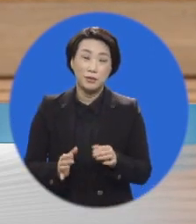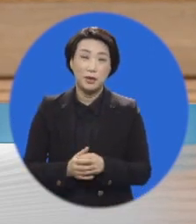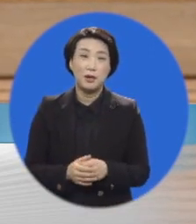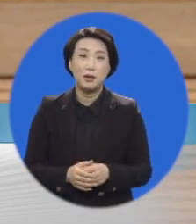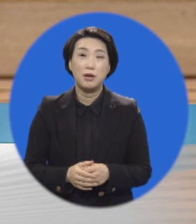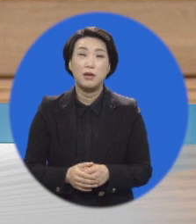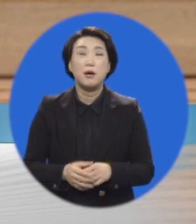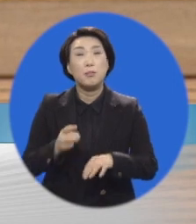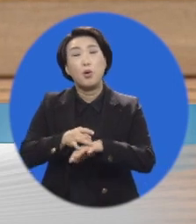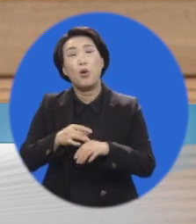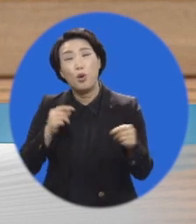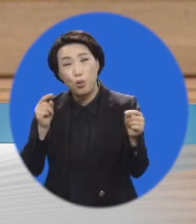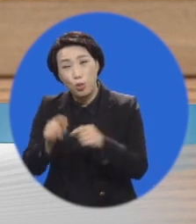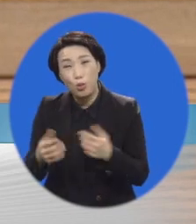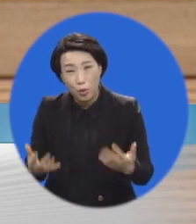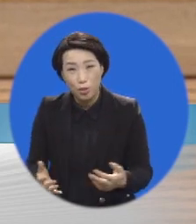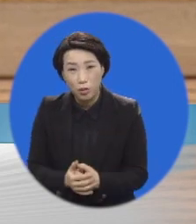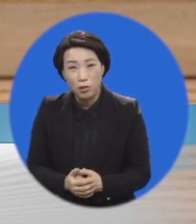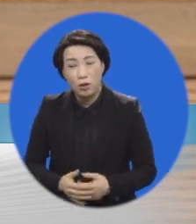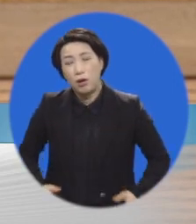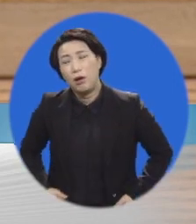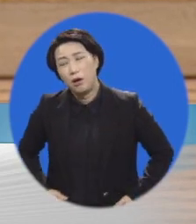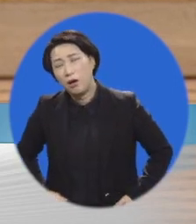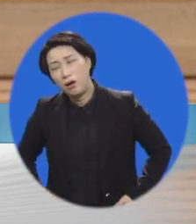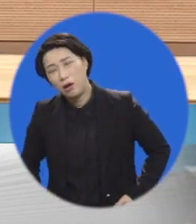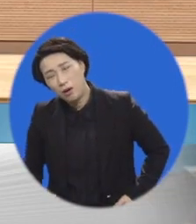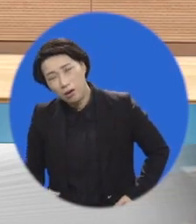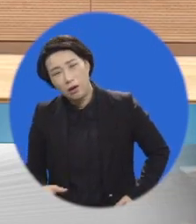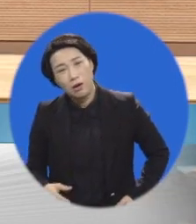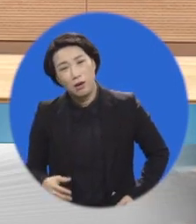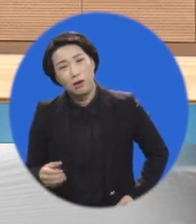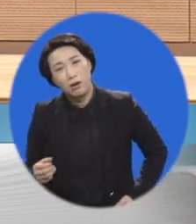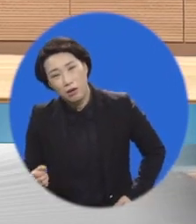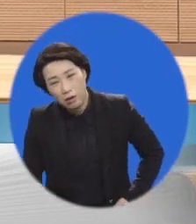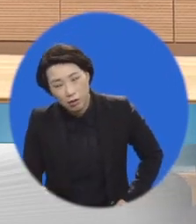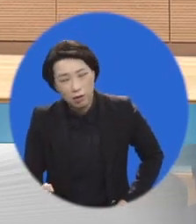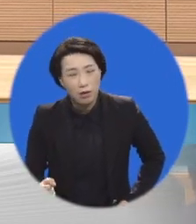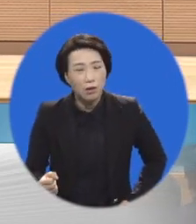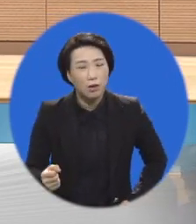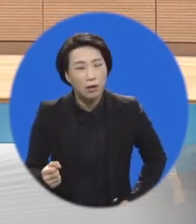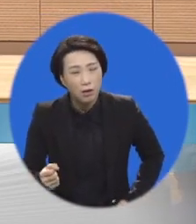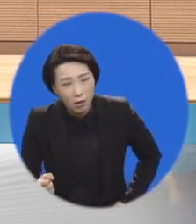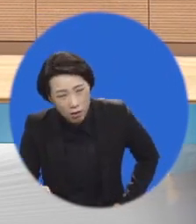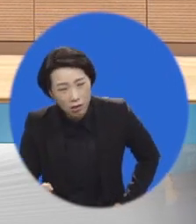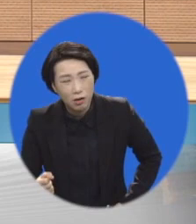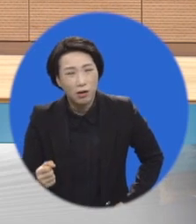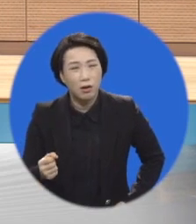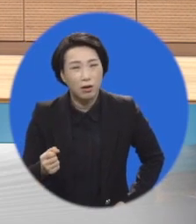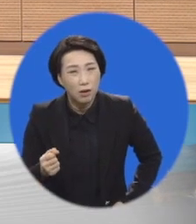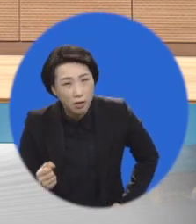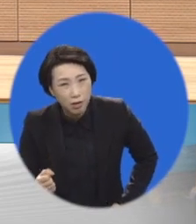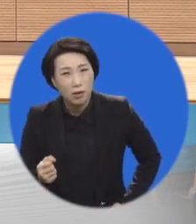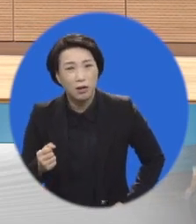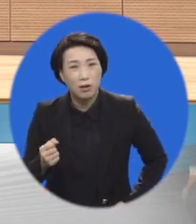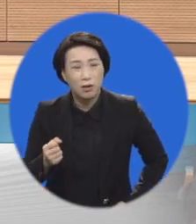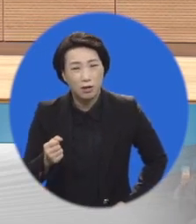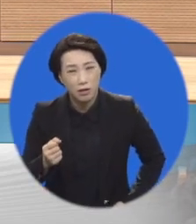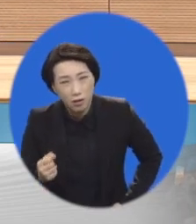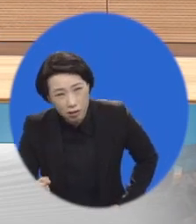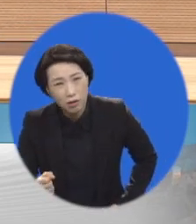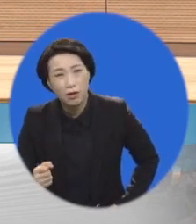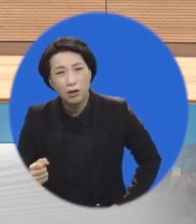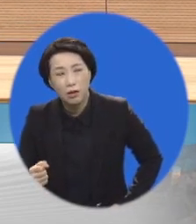부러진 위골된 환두뼈 일으키고서 걸었어. 이러고 이제 갑니다.